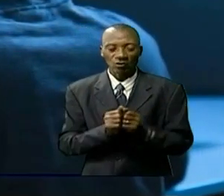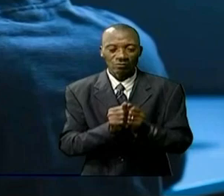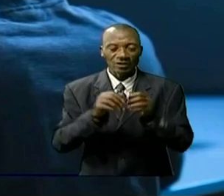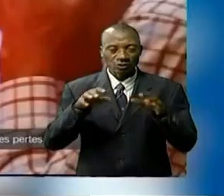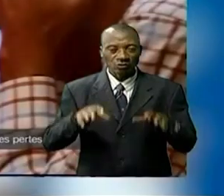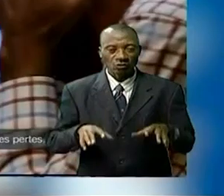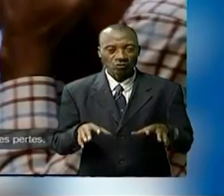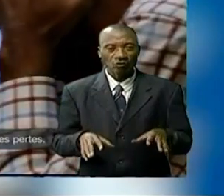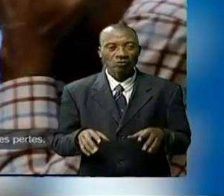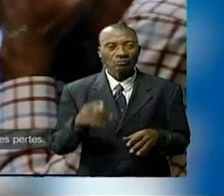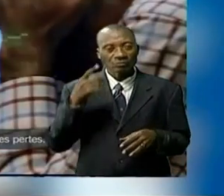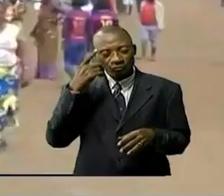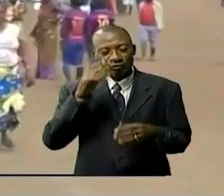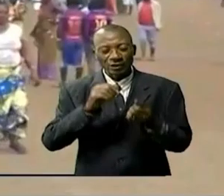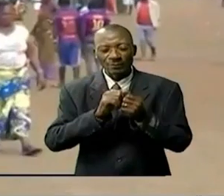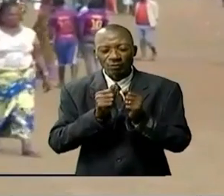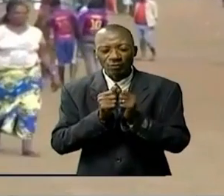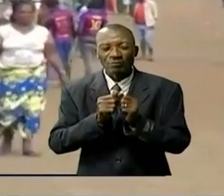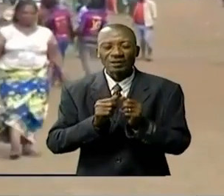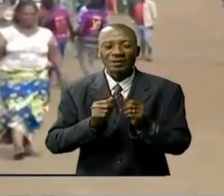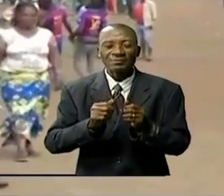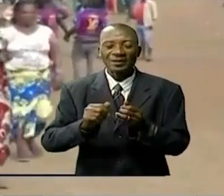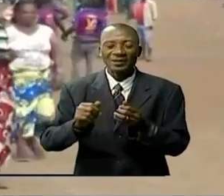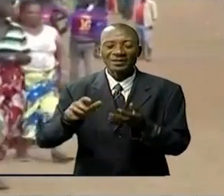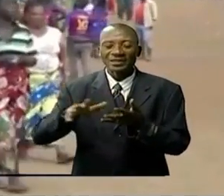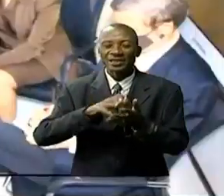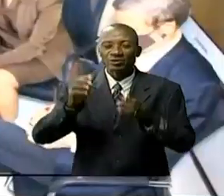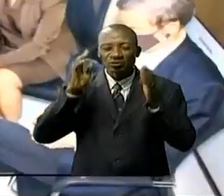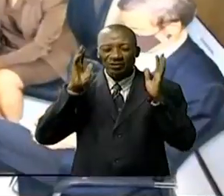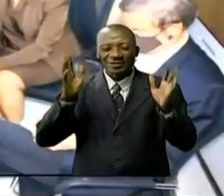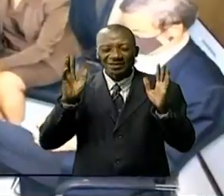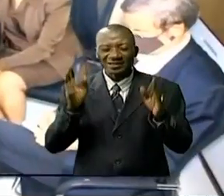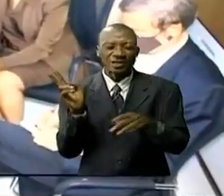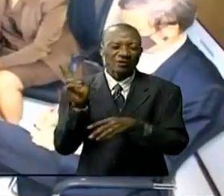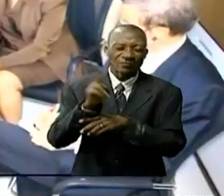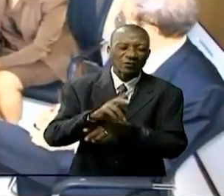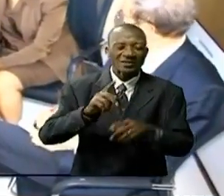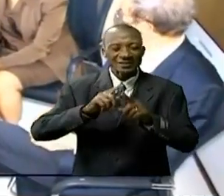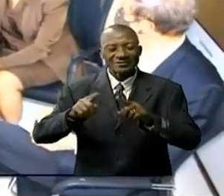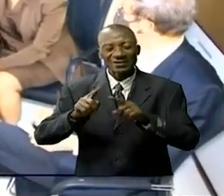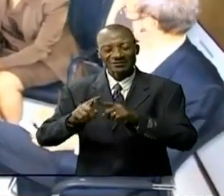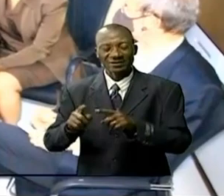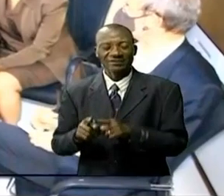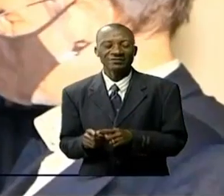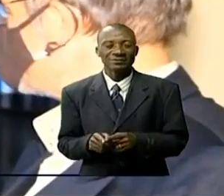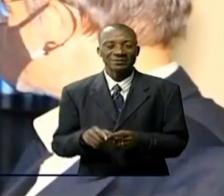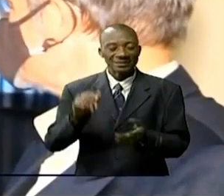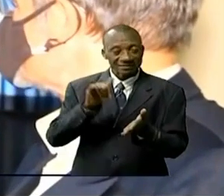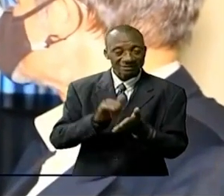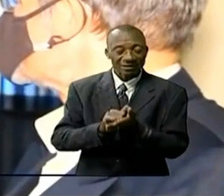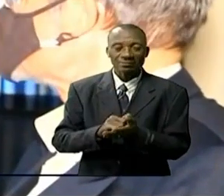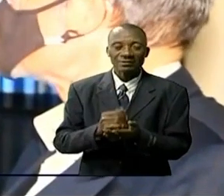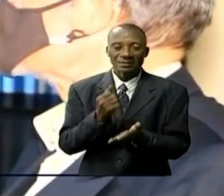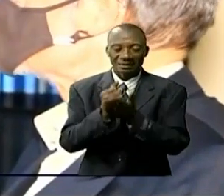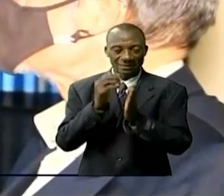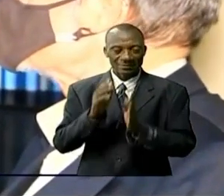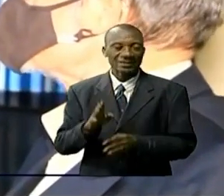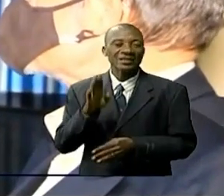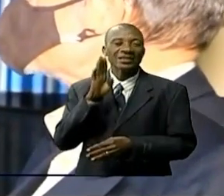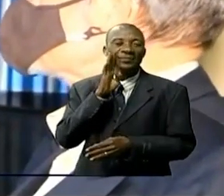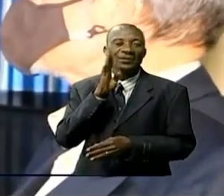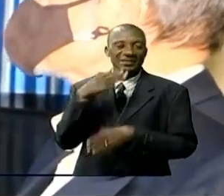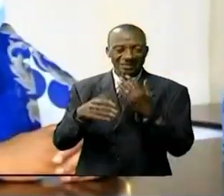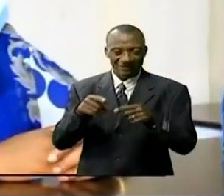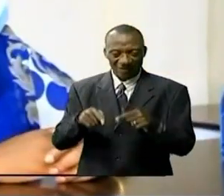contre les cyber criminalité et toutes les violences basées sur le genre cette question intéresse l'ambassade de belgique en rdc dans